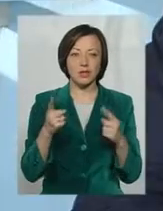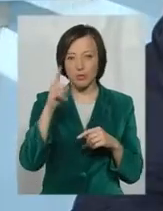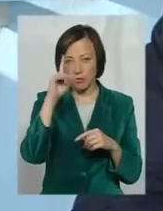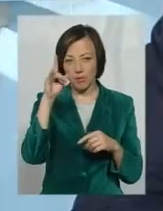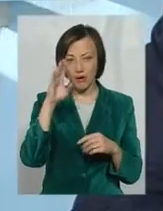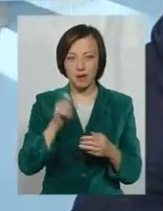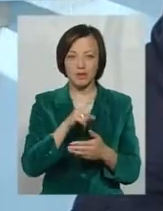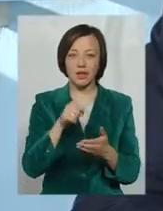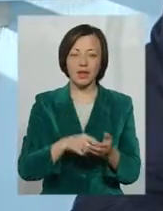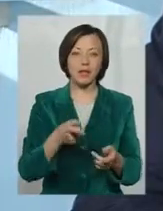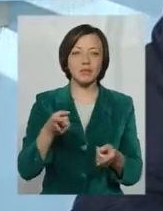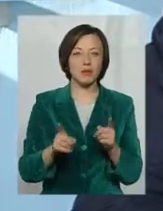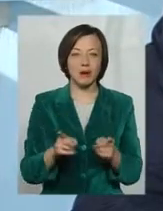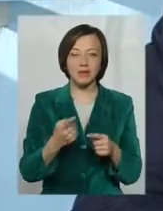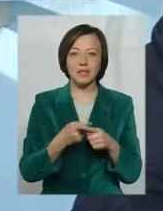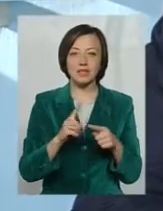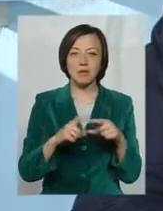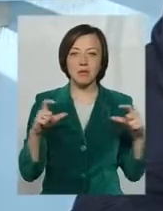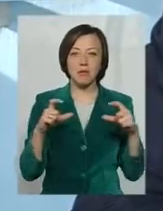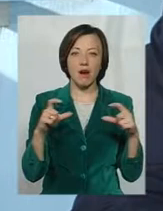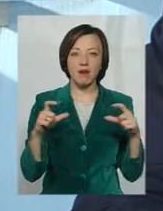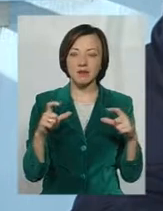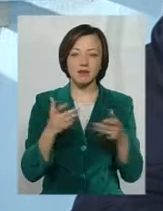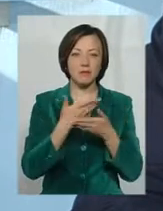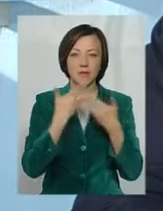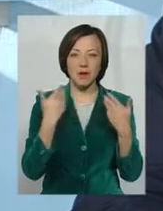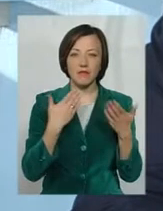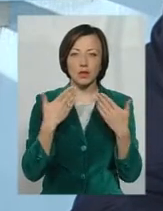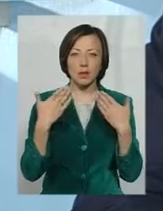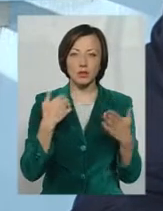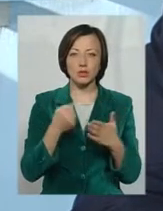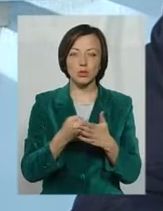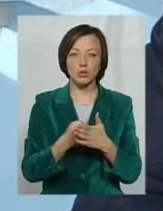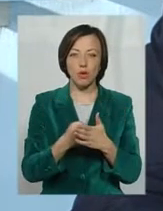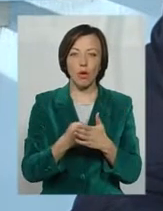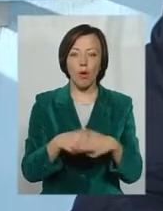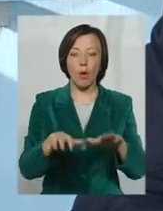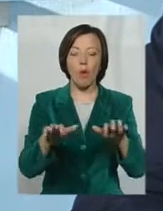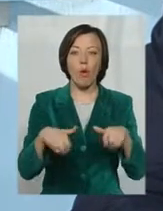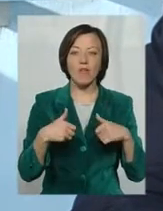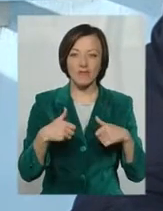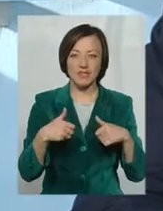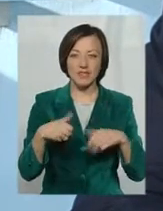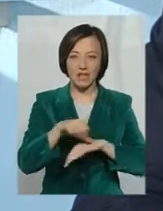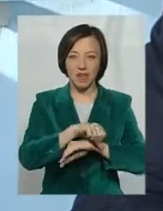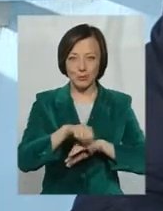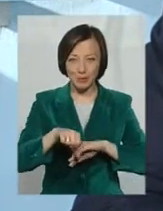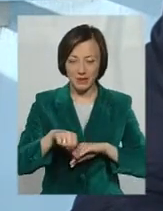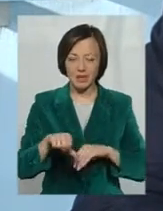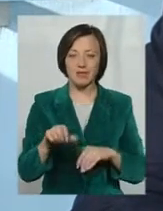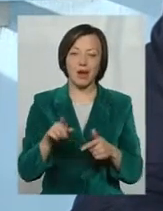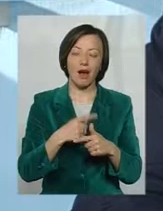популярне питання. Насправді, дані магазини не мають жодного відношення до конфіскату з митниці,